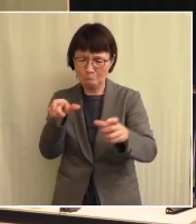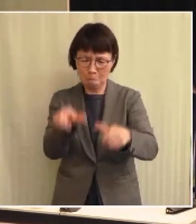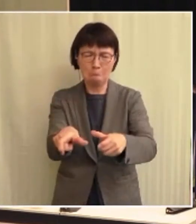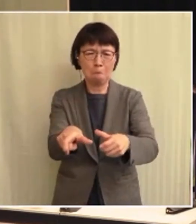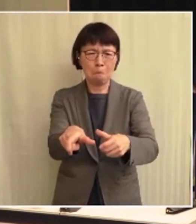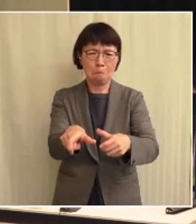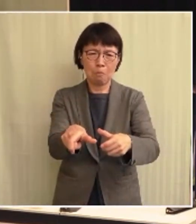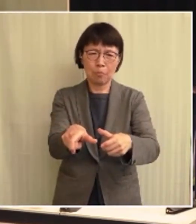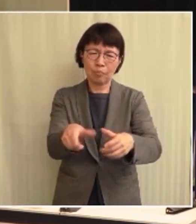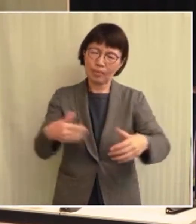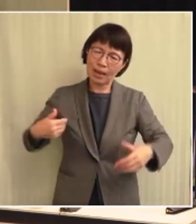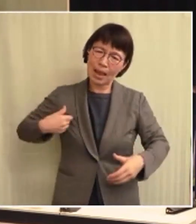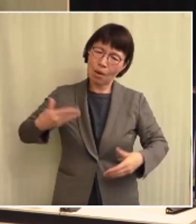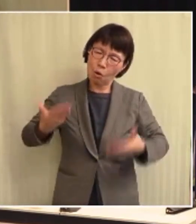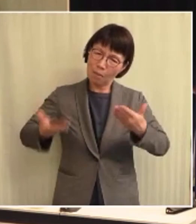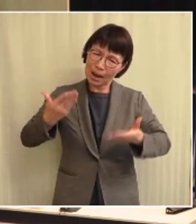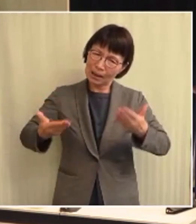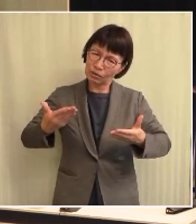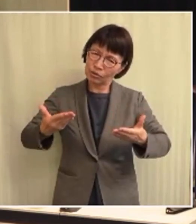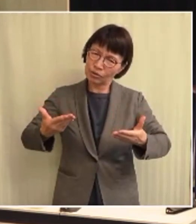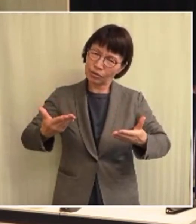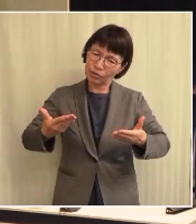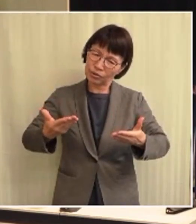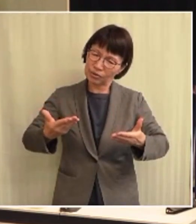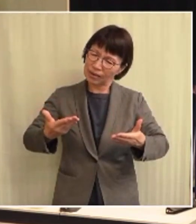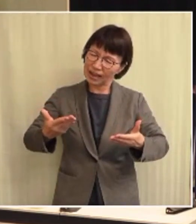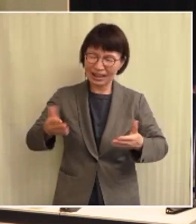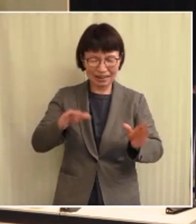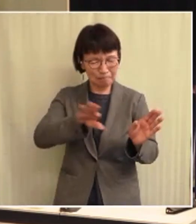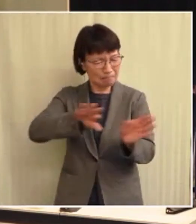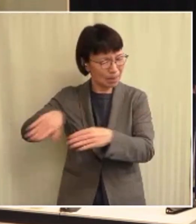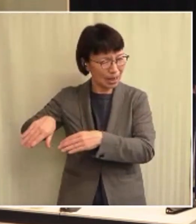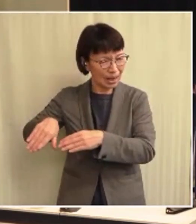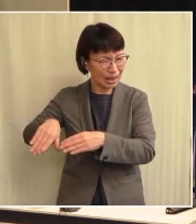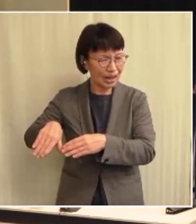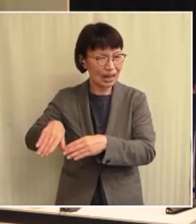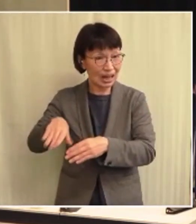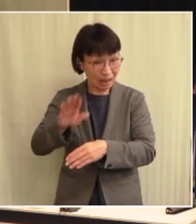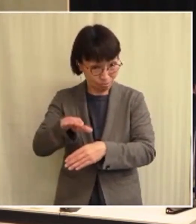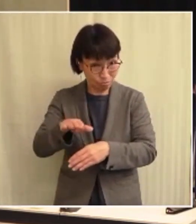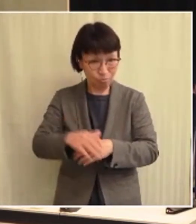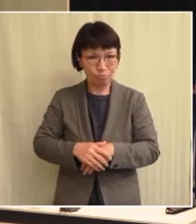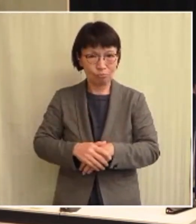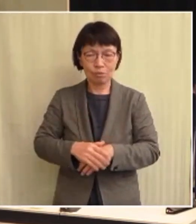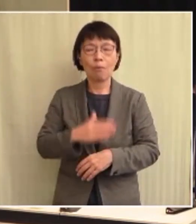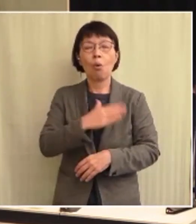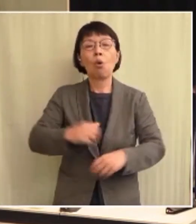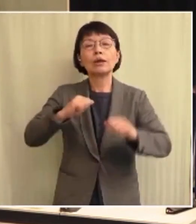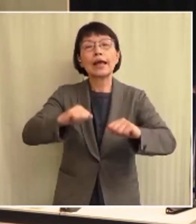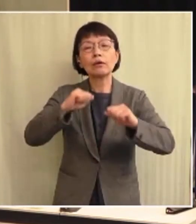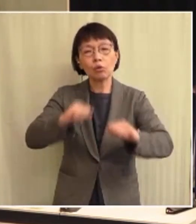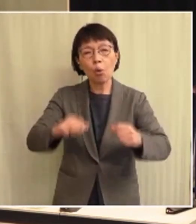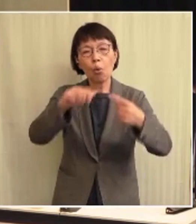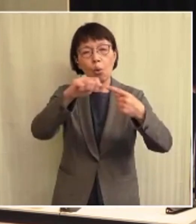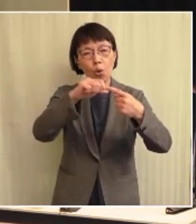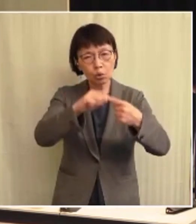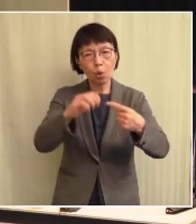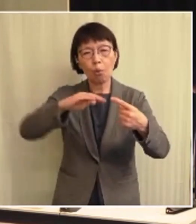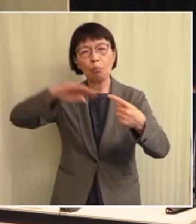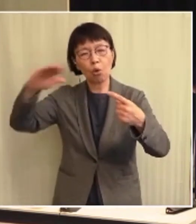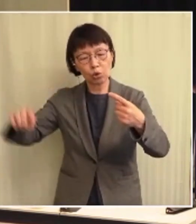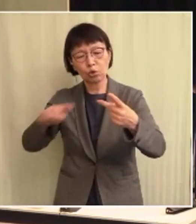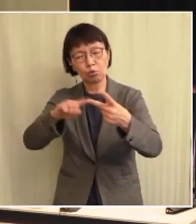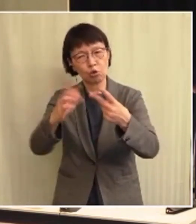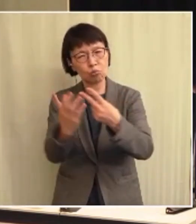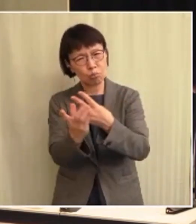合いが少しこう低くなってしまうかなという傾向がありまして、健康とボリュームというものは両立